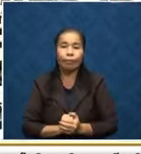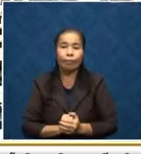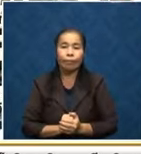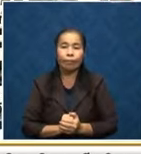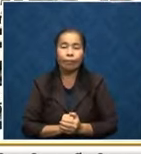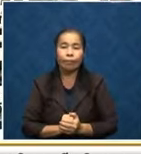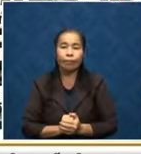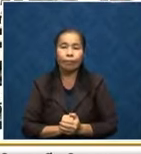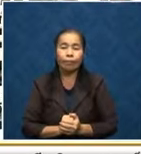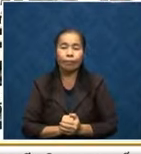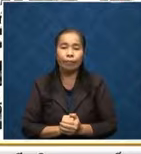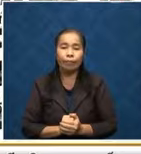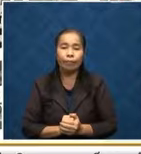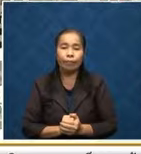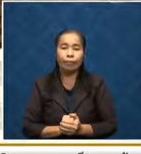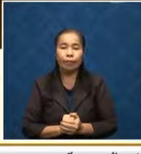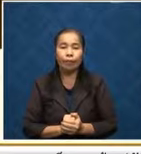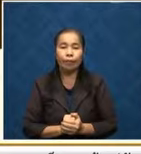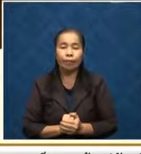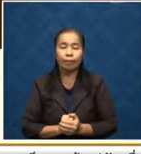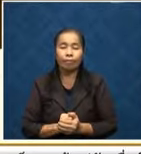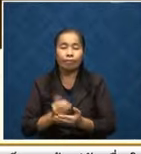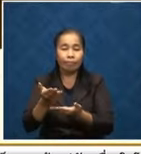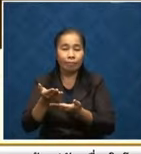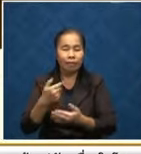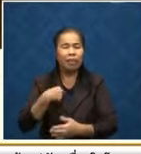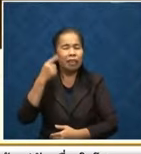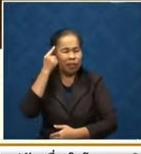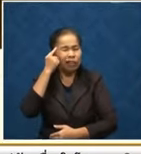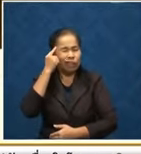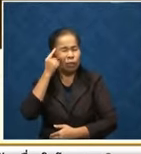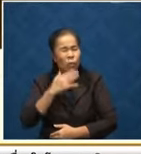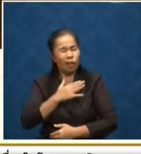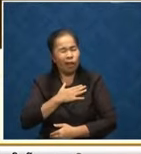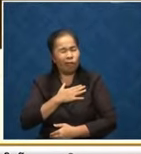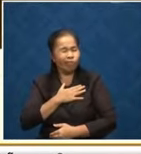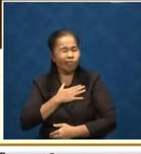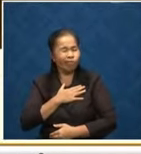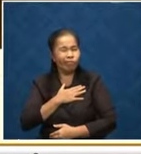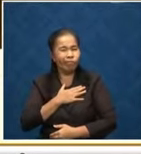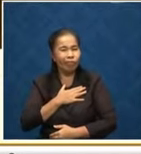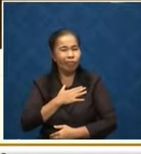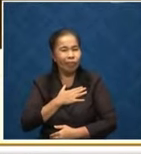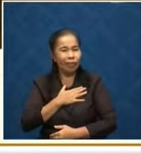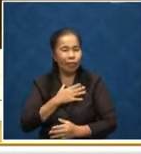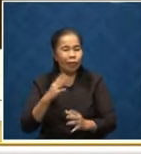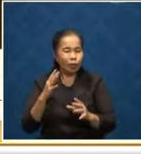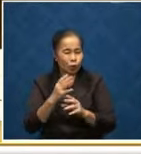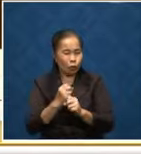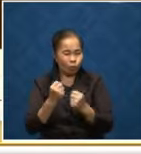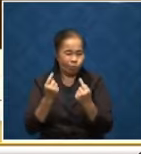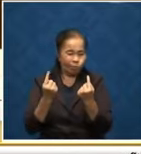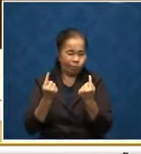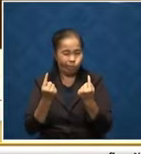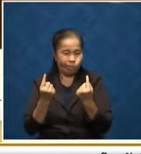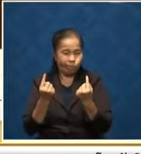ครับขอเชิญคุณปรเมศจินาผมคิดว่าเราได้ฟังมันสรุปอยู่2ประเด็น